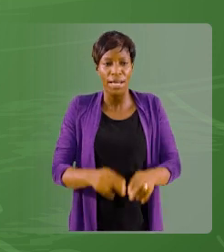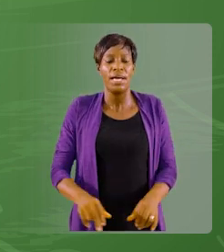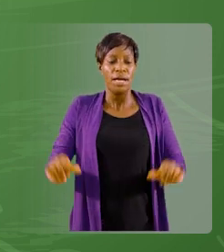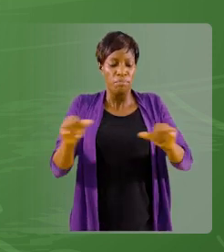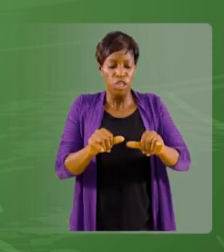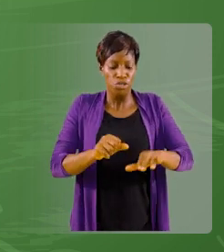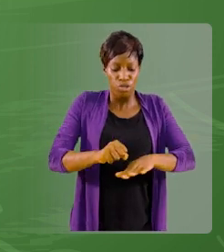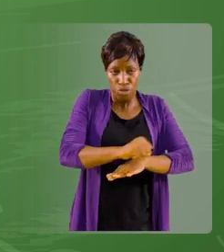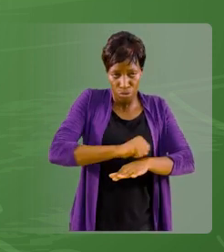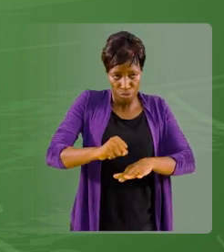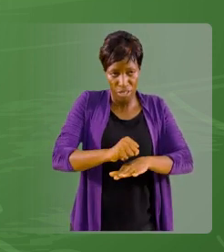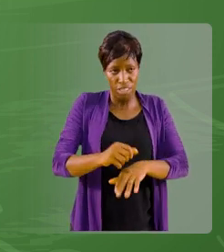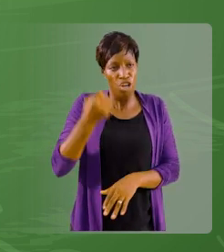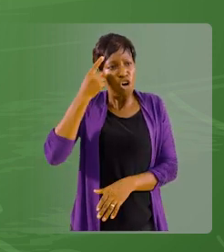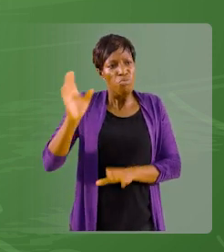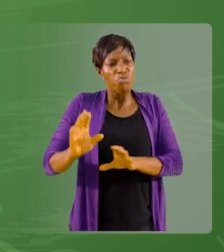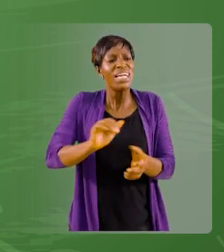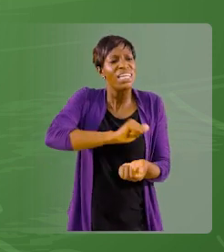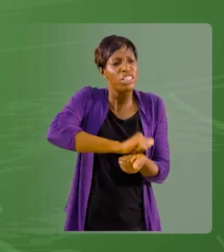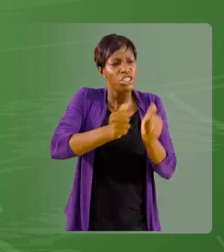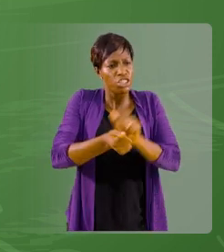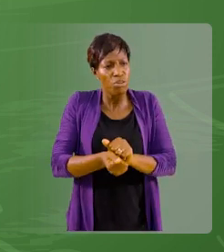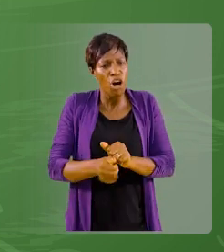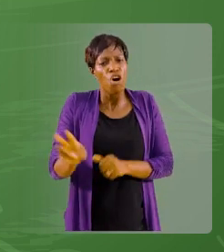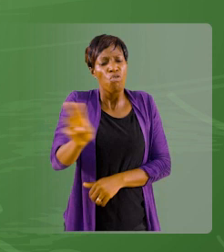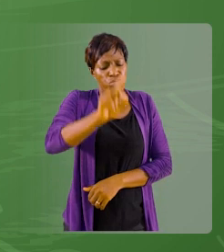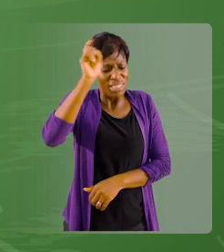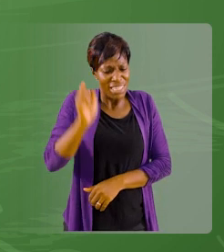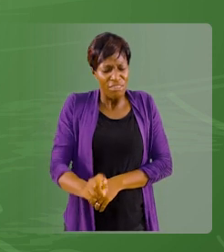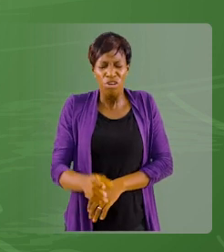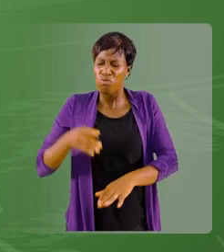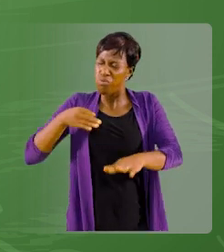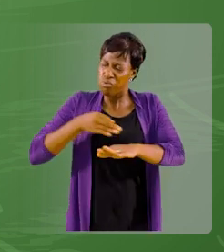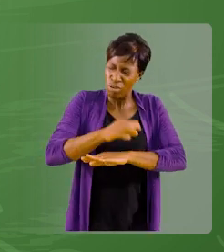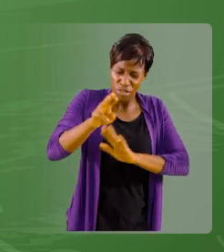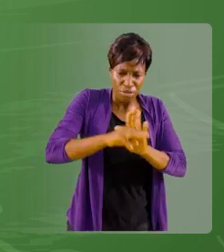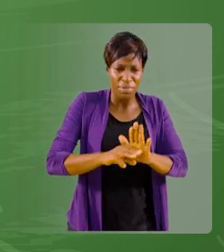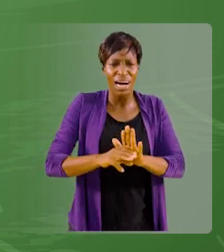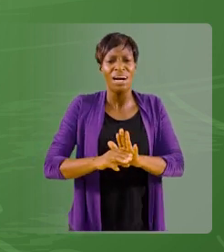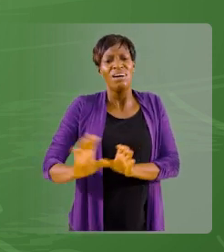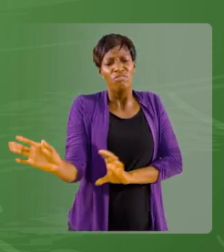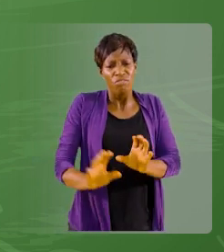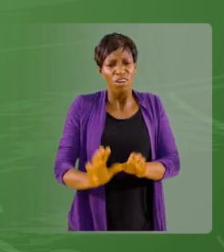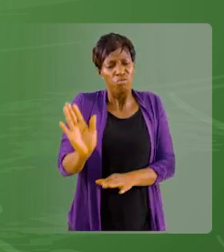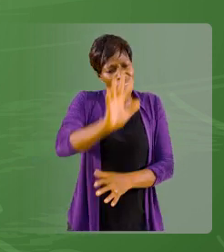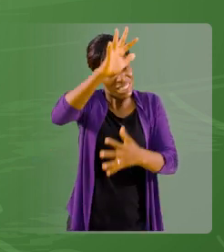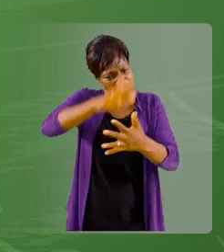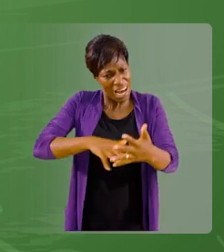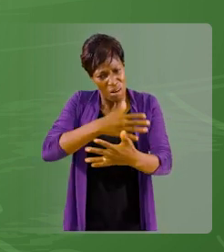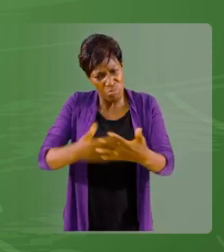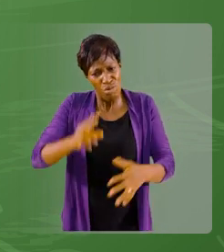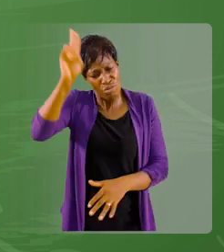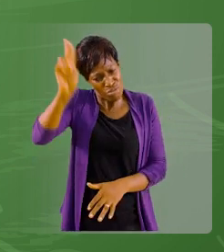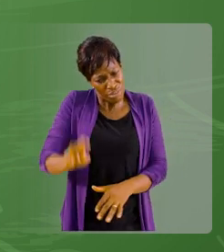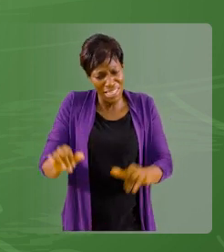mesures d'air, vous devez nécessairement établir votre tableau d'unité de mesure d'air. Je